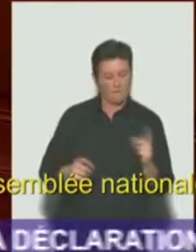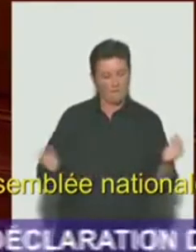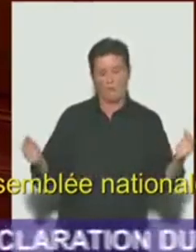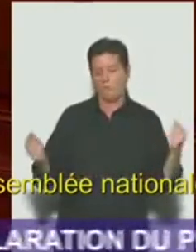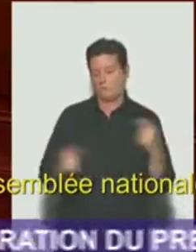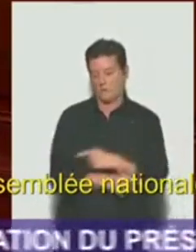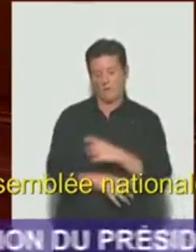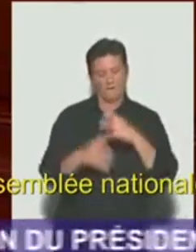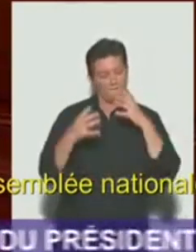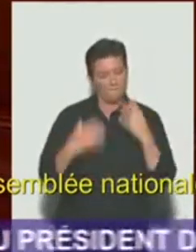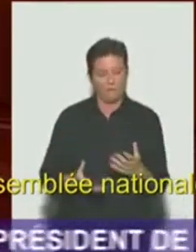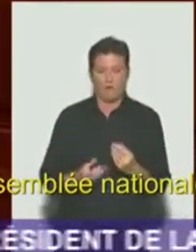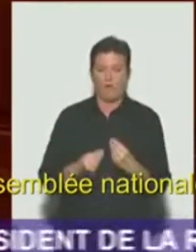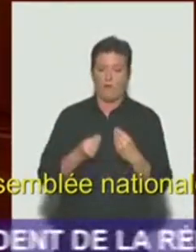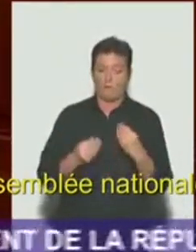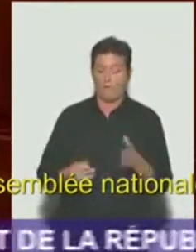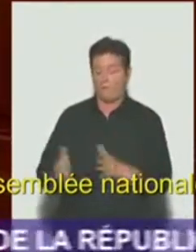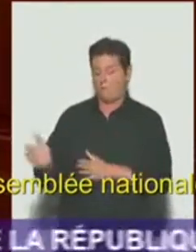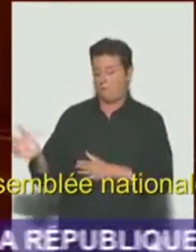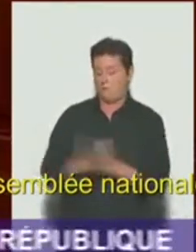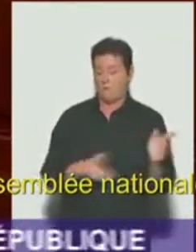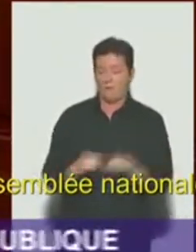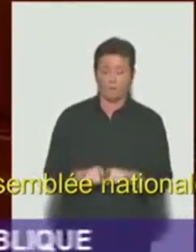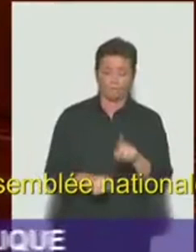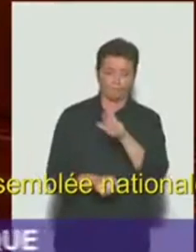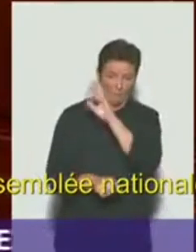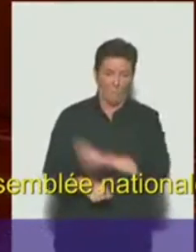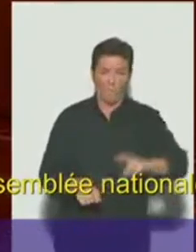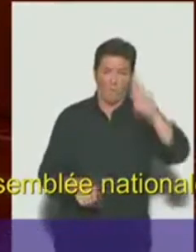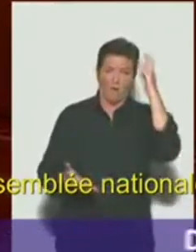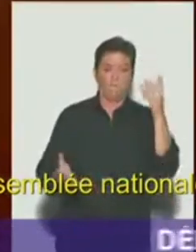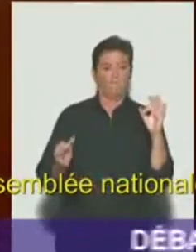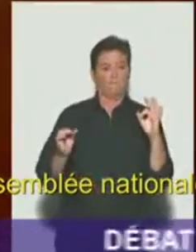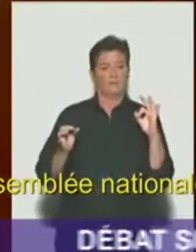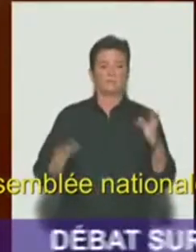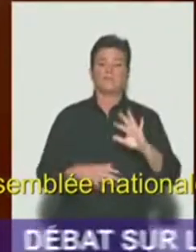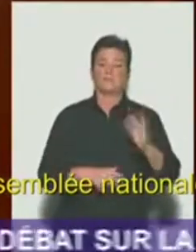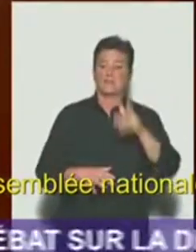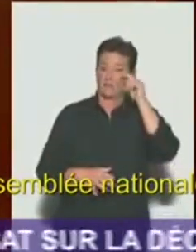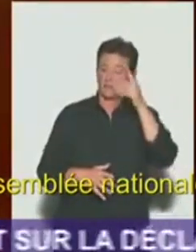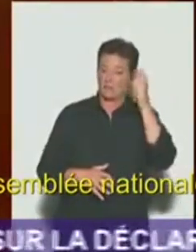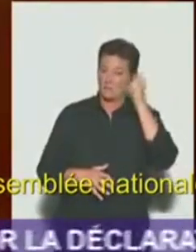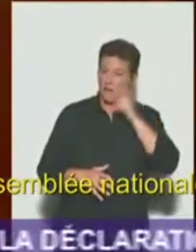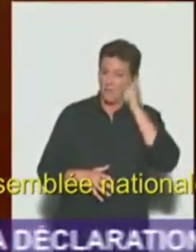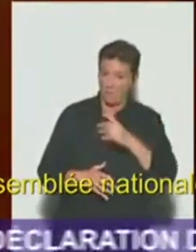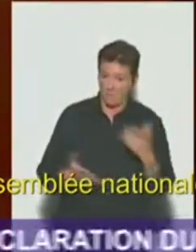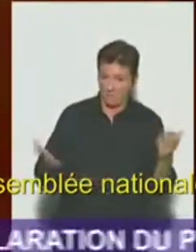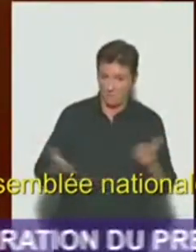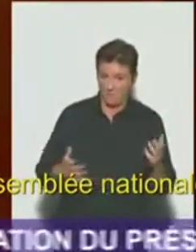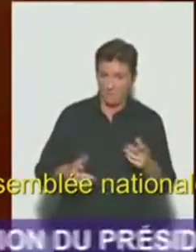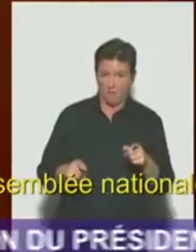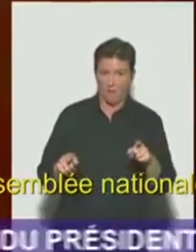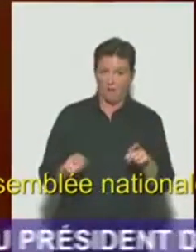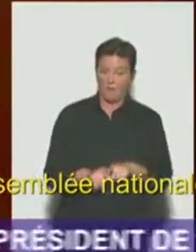d'en accentuer la dérive oligarchique. La version macroniste de la Ve République s'inscrit en effet dans